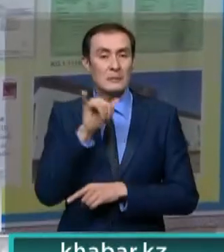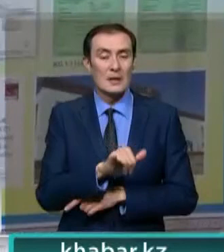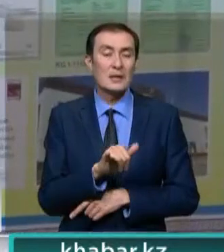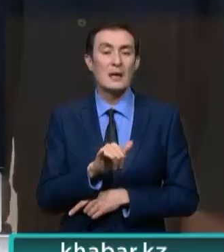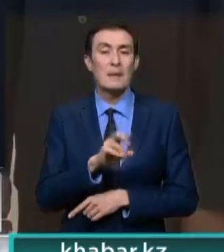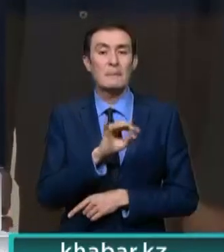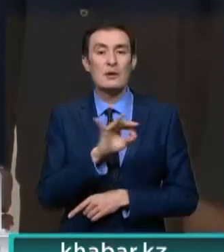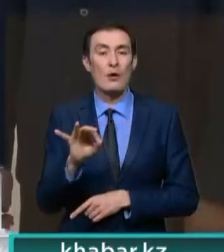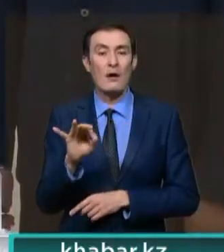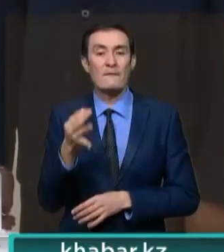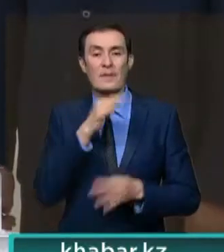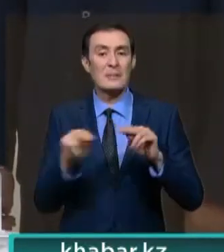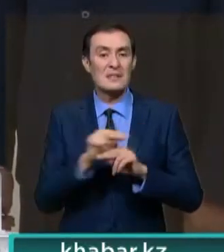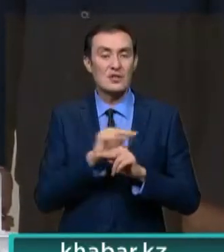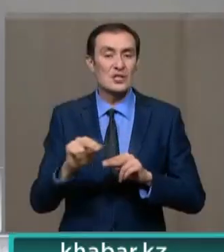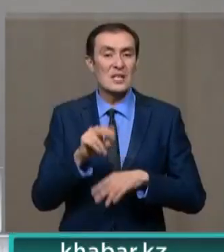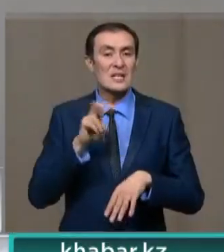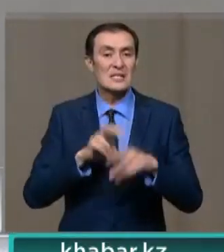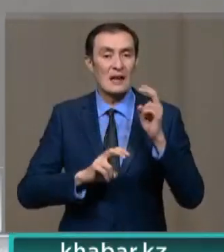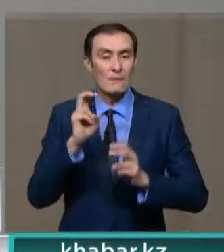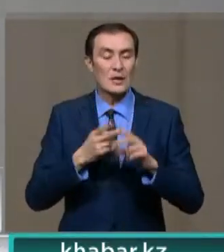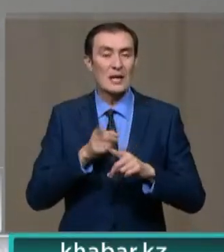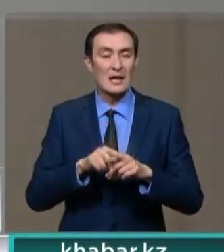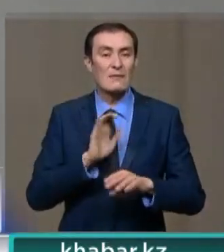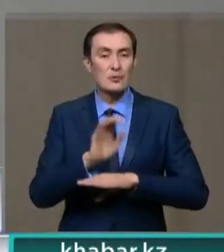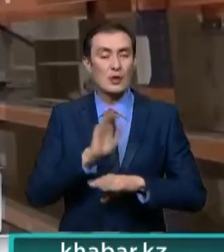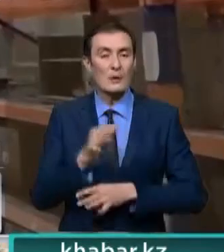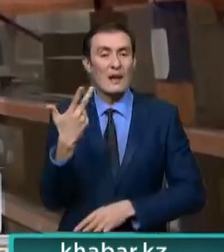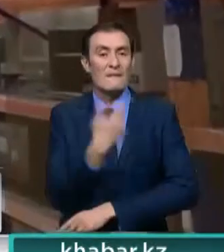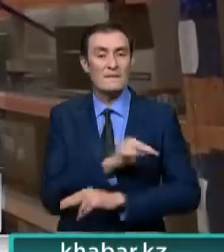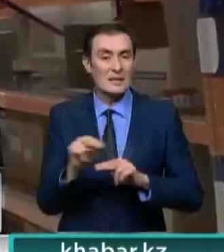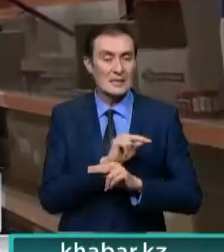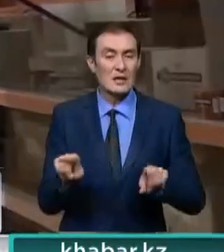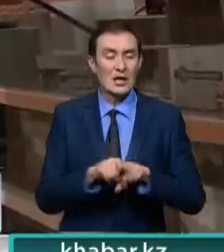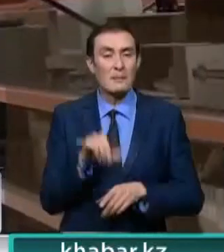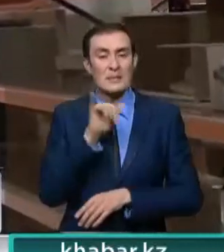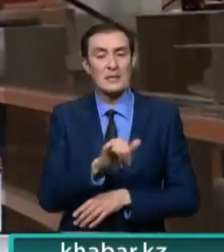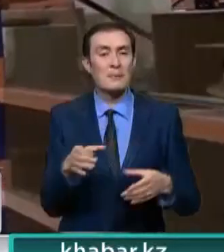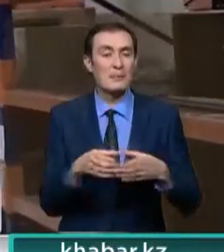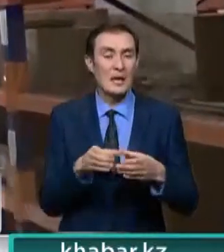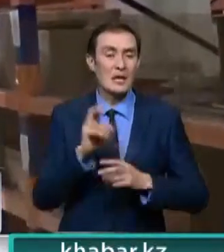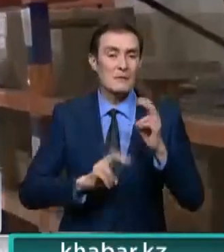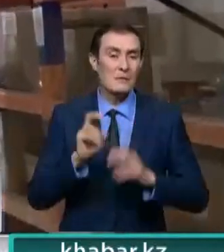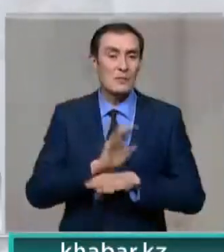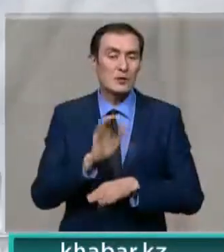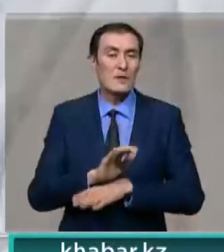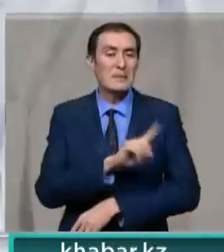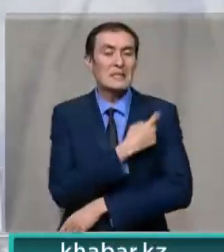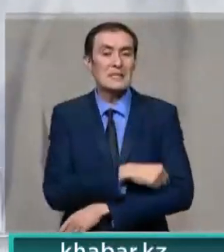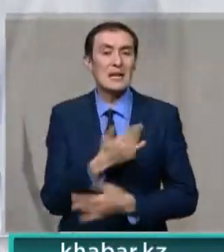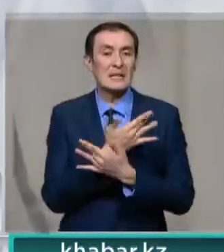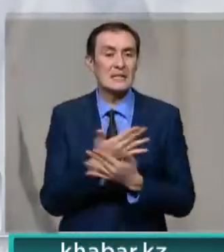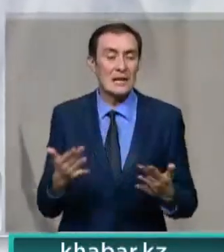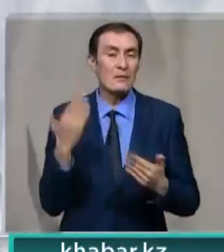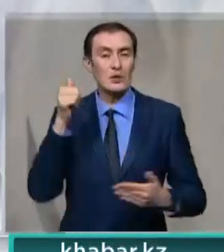был биофармацевтический завод, где изготавливают вакцины. Также Оскар Мамин посетил предприятие по производству медицинских изделий.